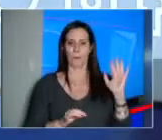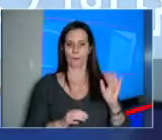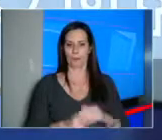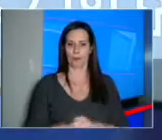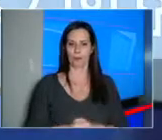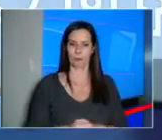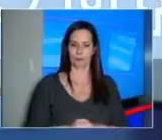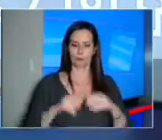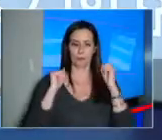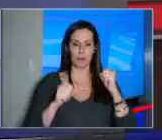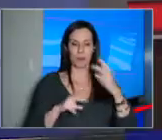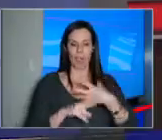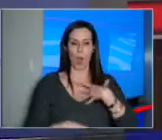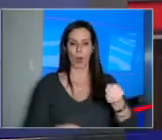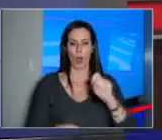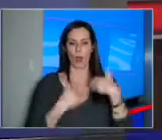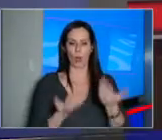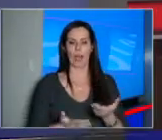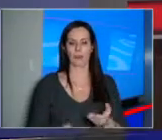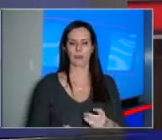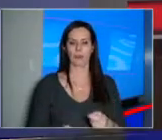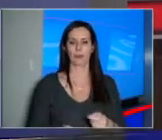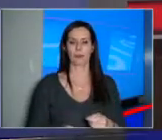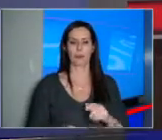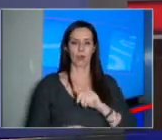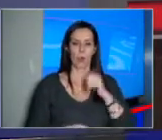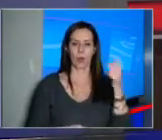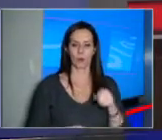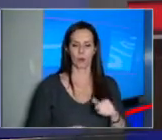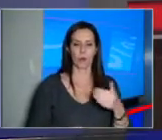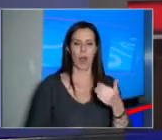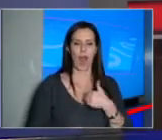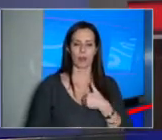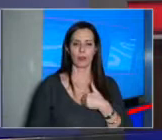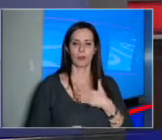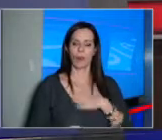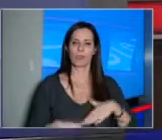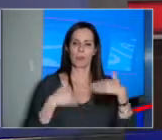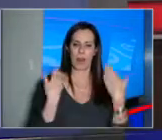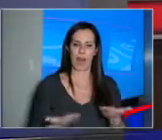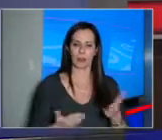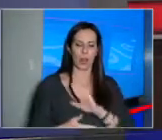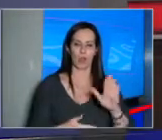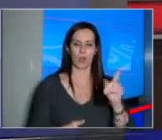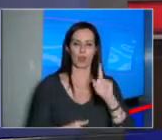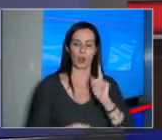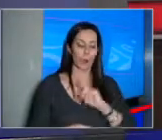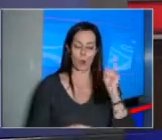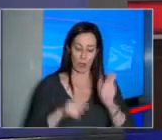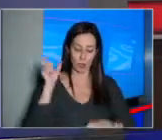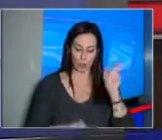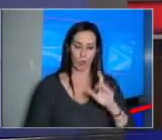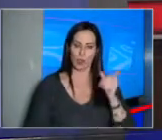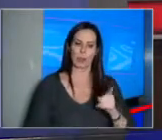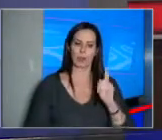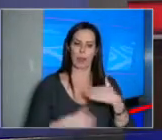כלל לוקח, לא נכון, נותן. לא. מבחינתי, בראש ובראשונה, אנחנו מתכוונים לתת לכל המבוטחים, לכל הציבור במדינת ישראל, את מה